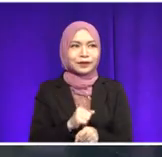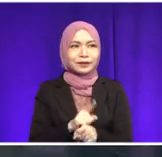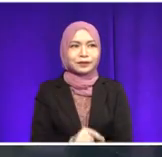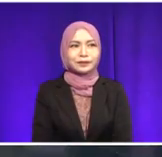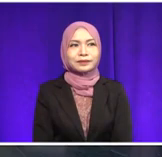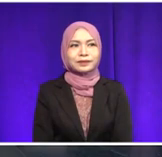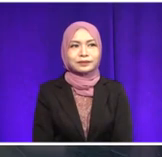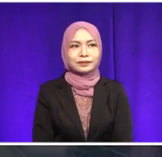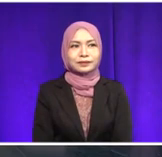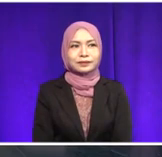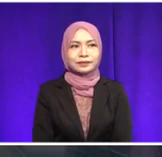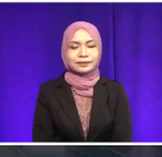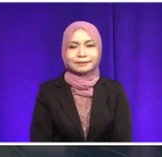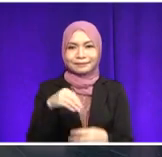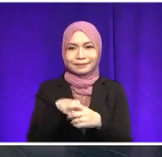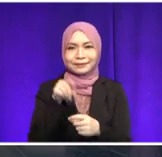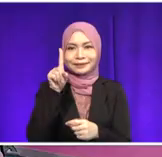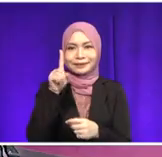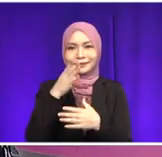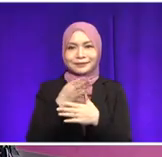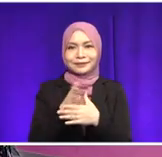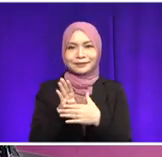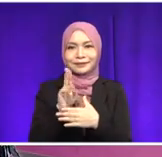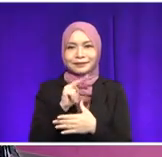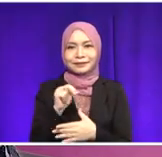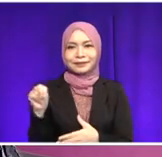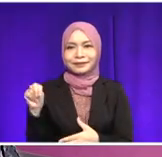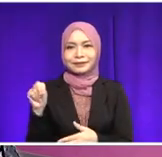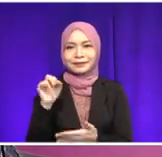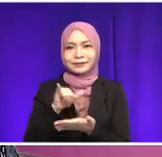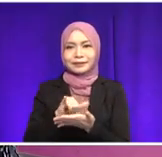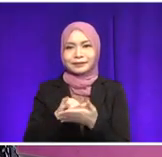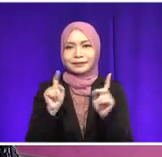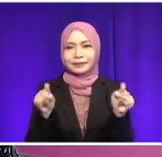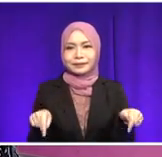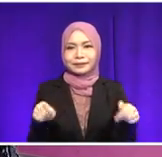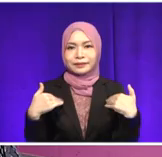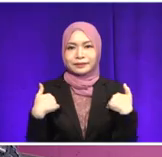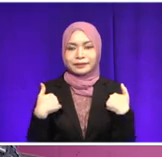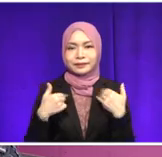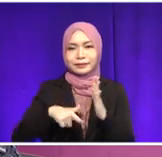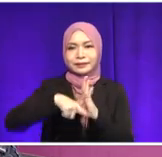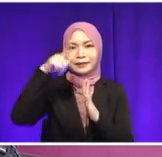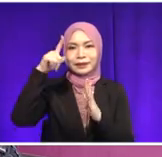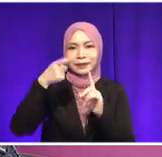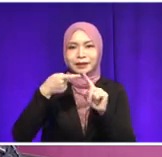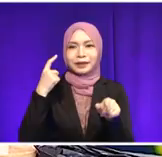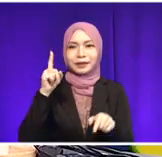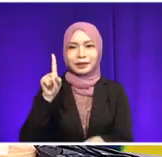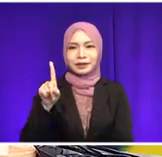satu bagian itu memang perlu ada beberapa lebih daripada